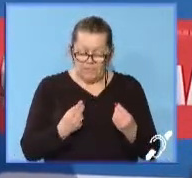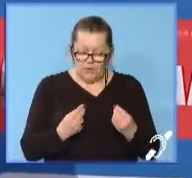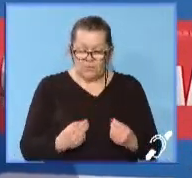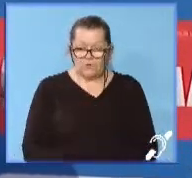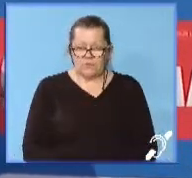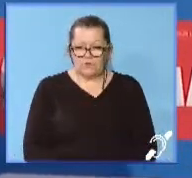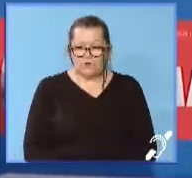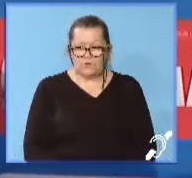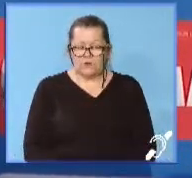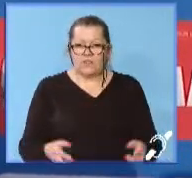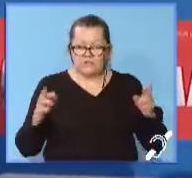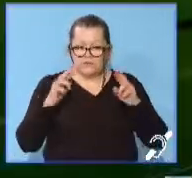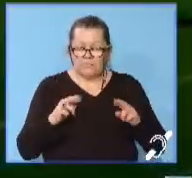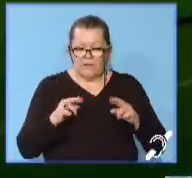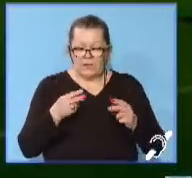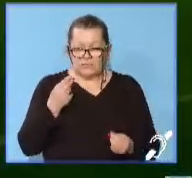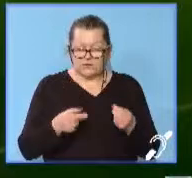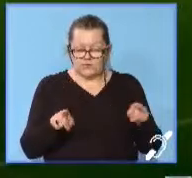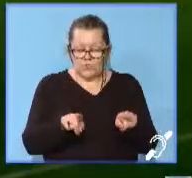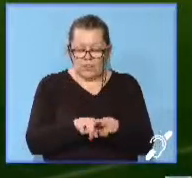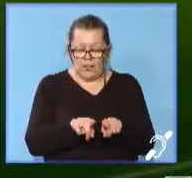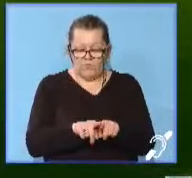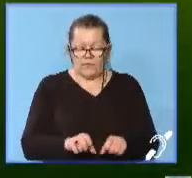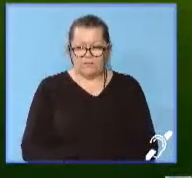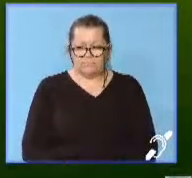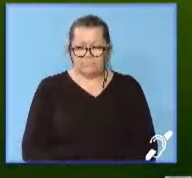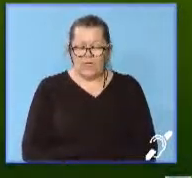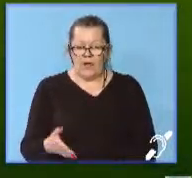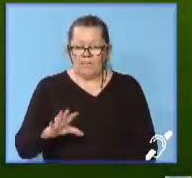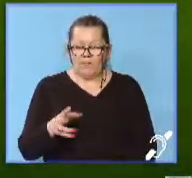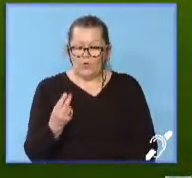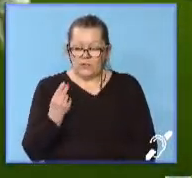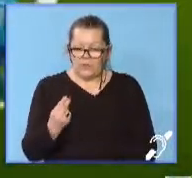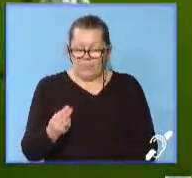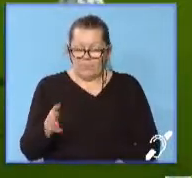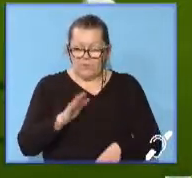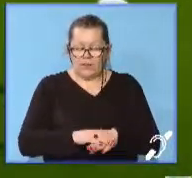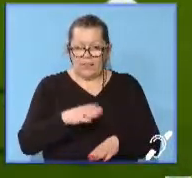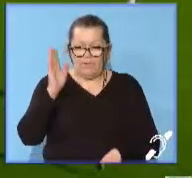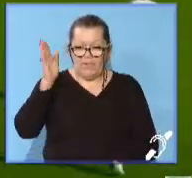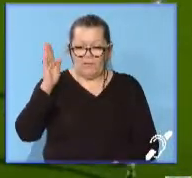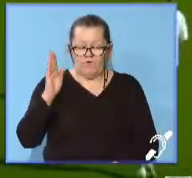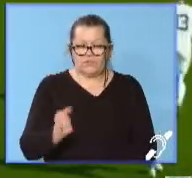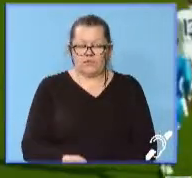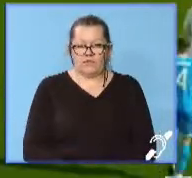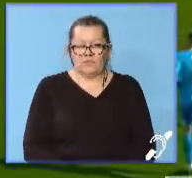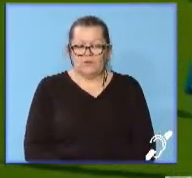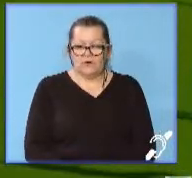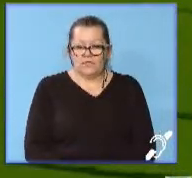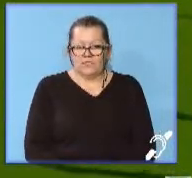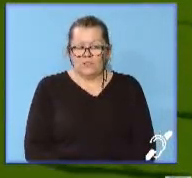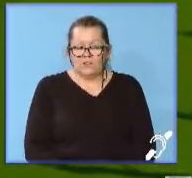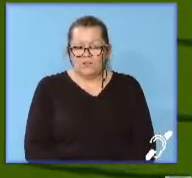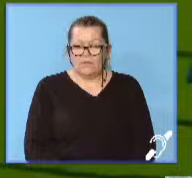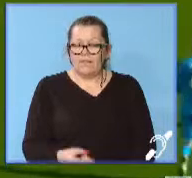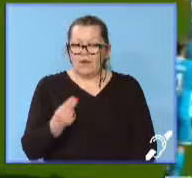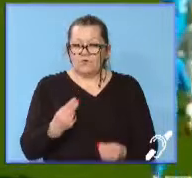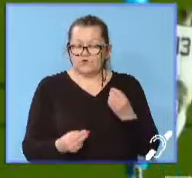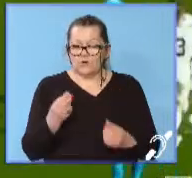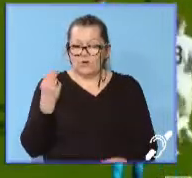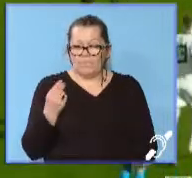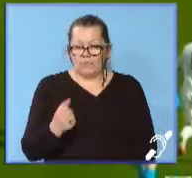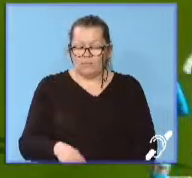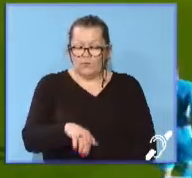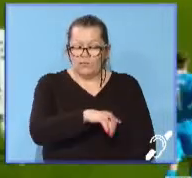sperăm să continuăm tot așa pentru că cu cei care am jucat astăzi este o echipă sunt o echipă puternică și ne am ridicat la nivelul lor chiar mai bun decât Ei eu zic că am făcut un meci bun a fost